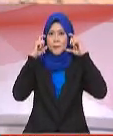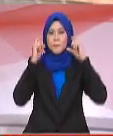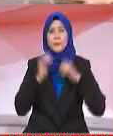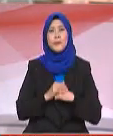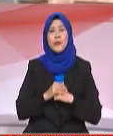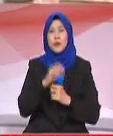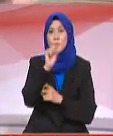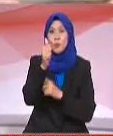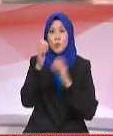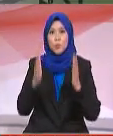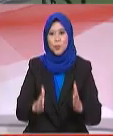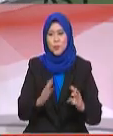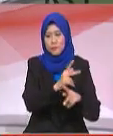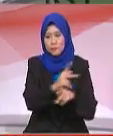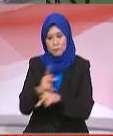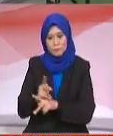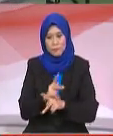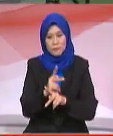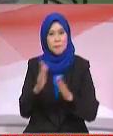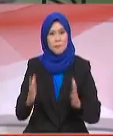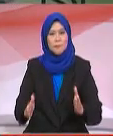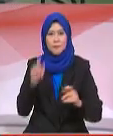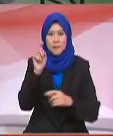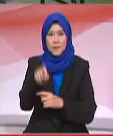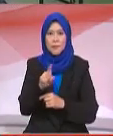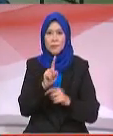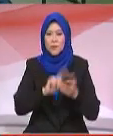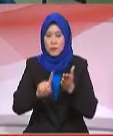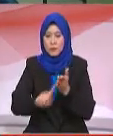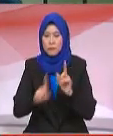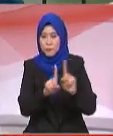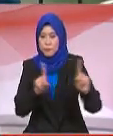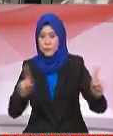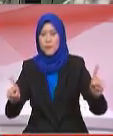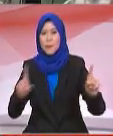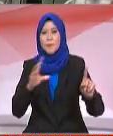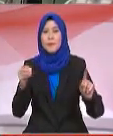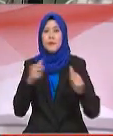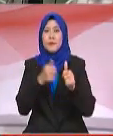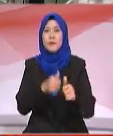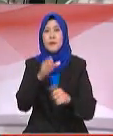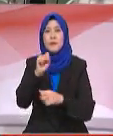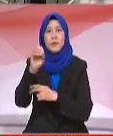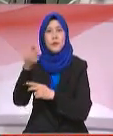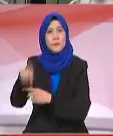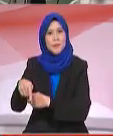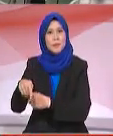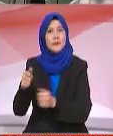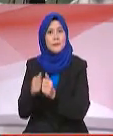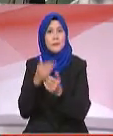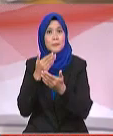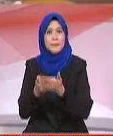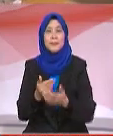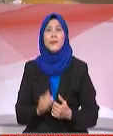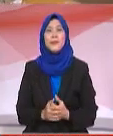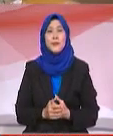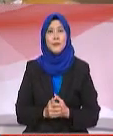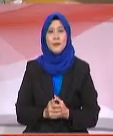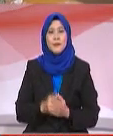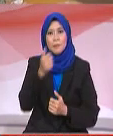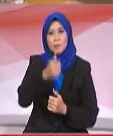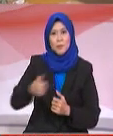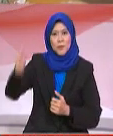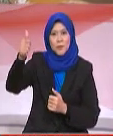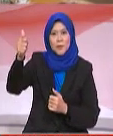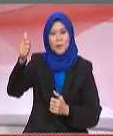10 guru pengawas peperiksaan memastikan penjarakan serta keperluan SOP dipatuhi dengan baik. Menurut